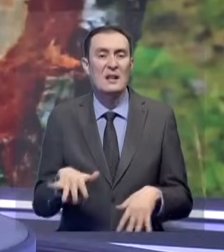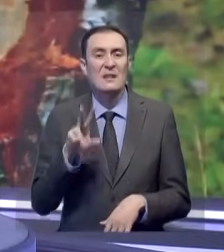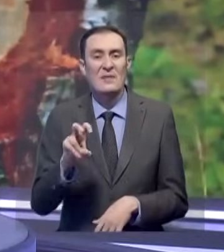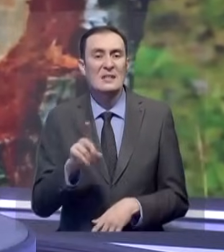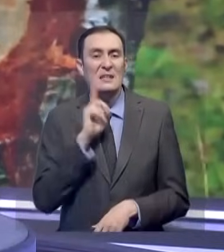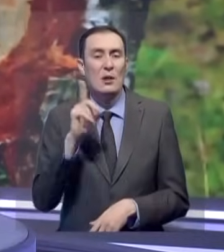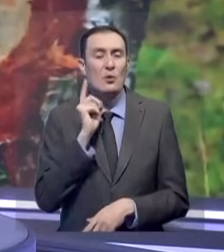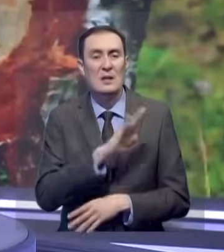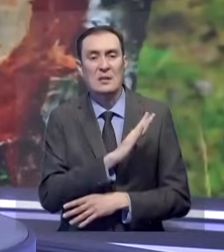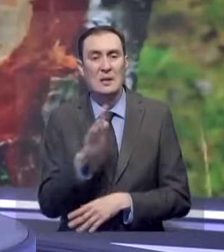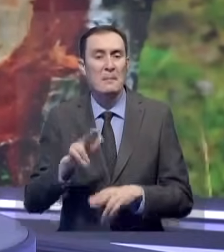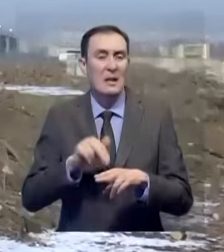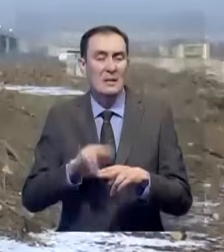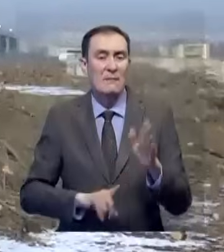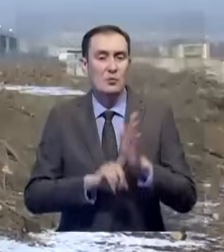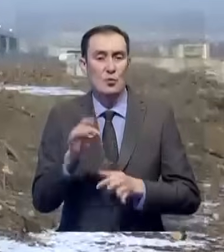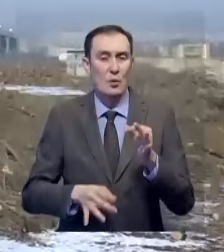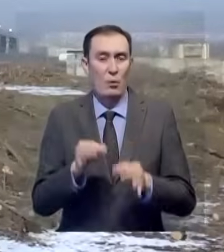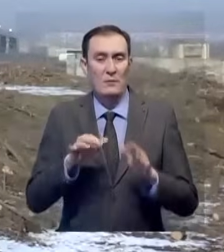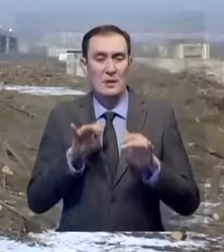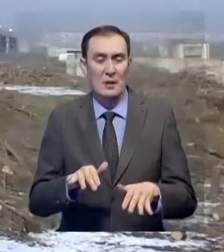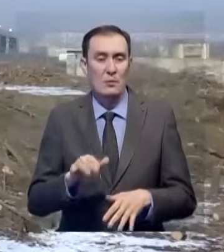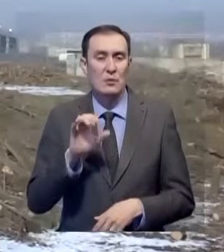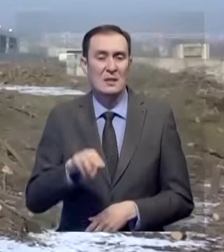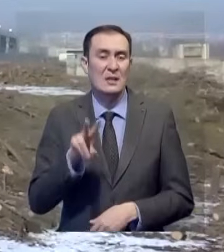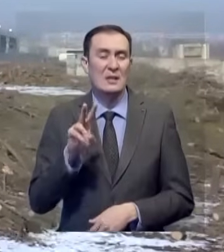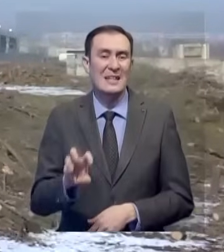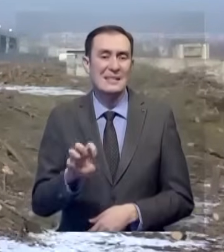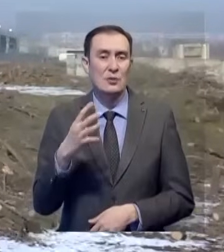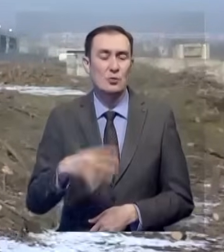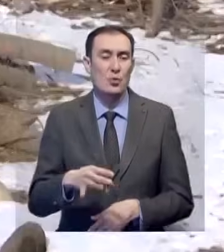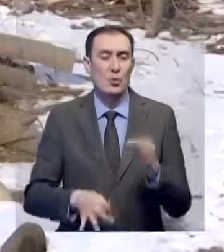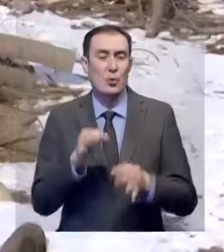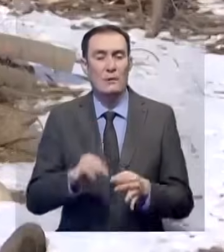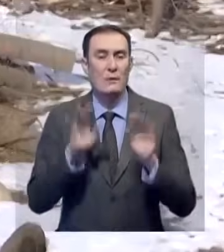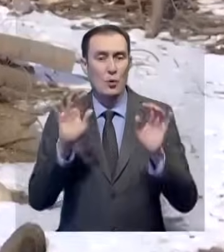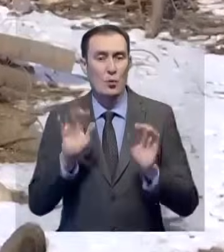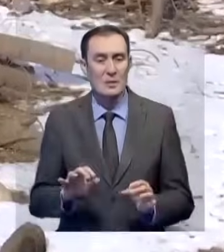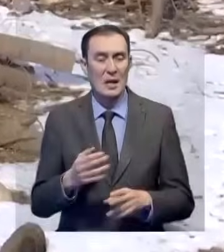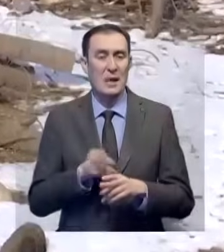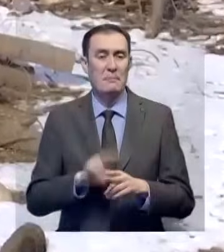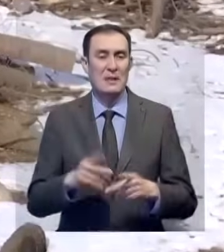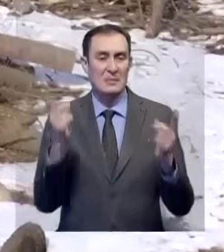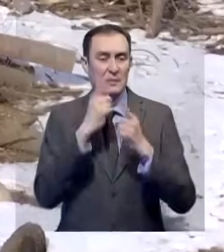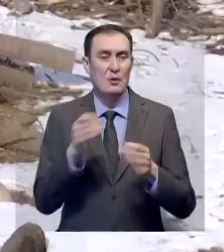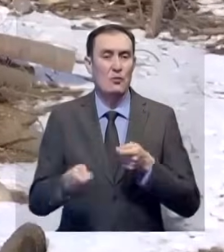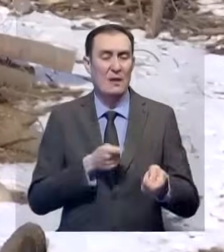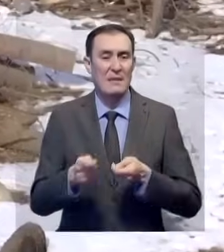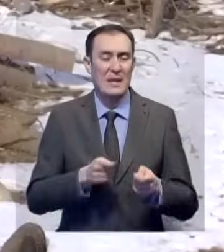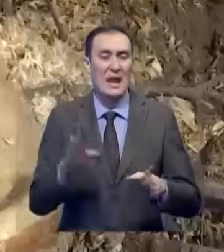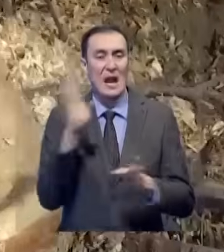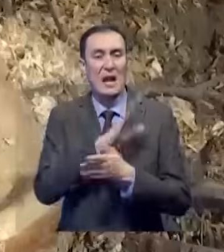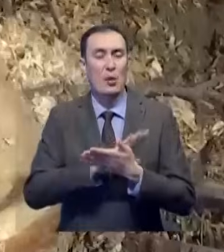200 зеленых насаждений. Полиция возбудила уголовное дело по статье 340 Уголовного кодекса. Об этом сообщили в